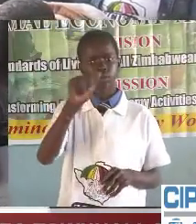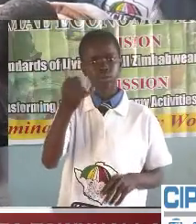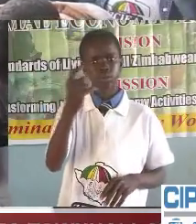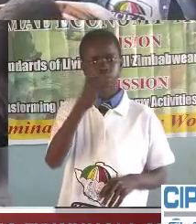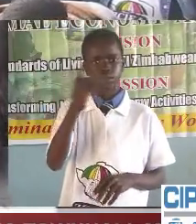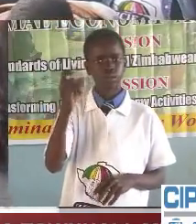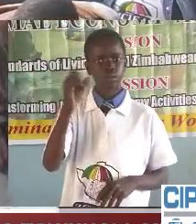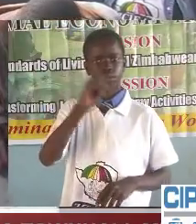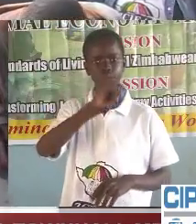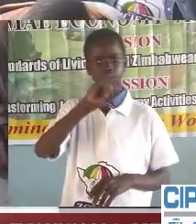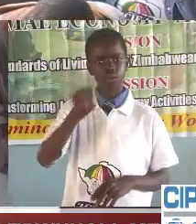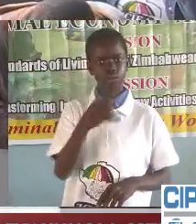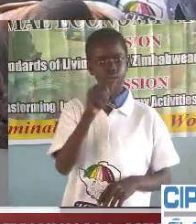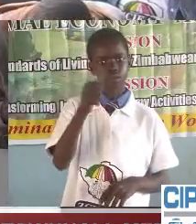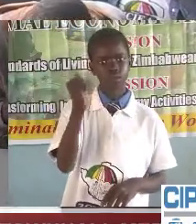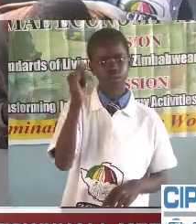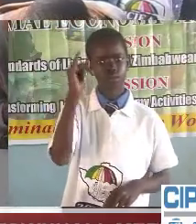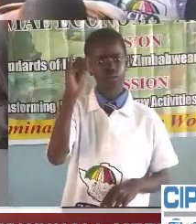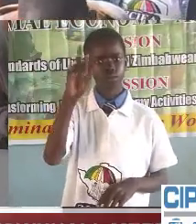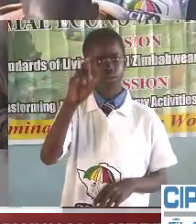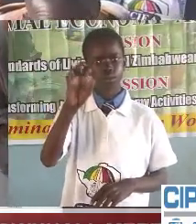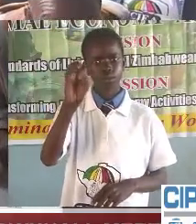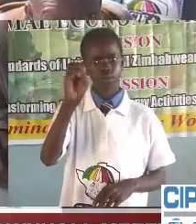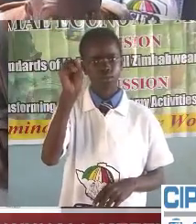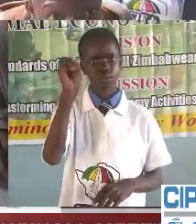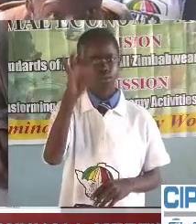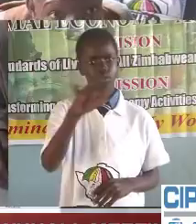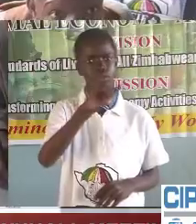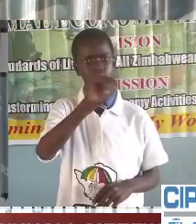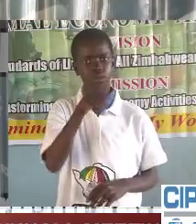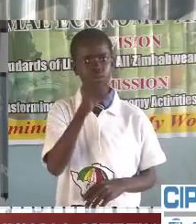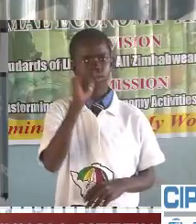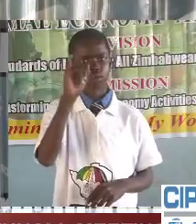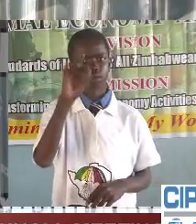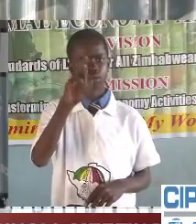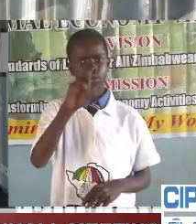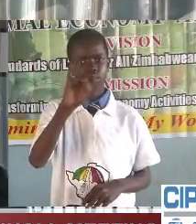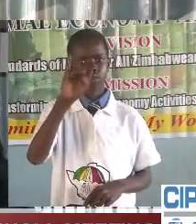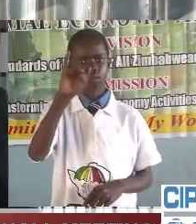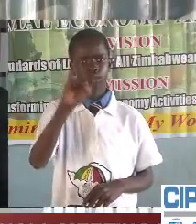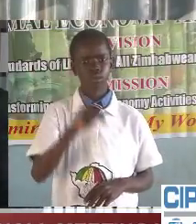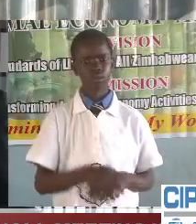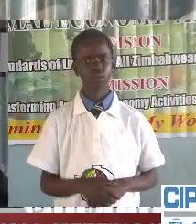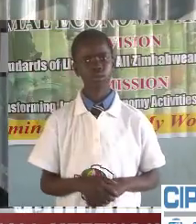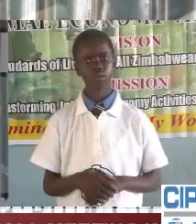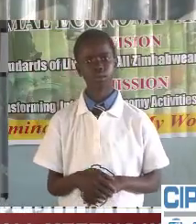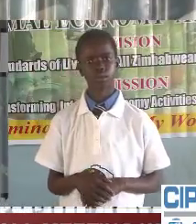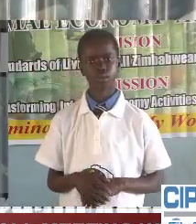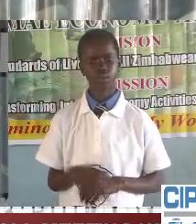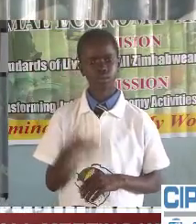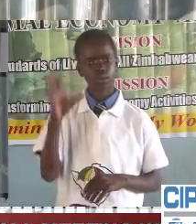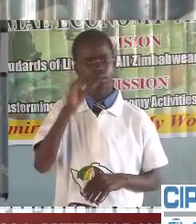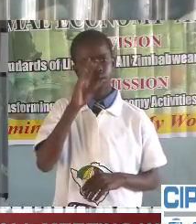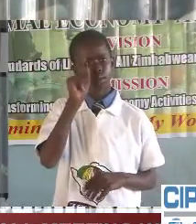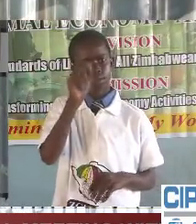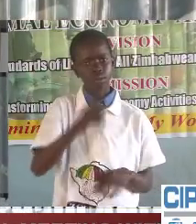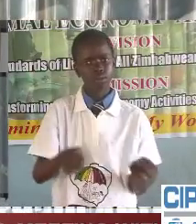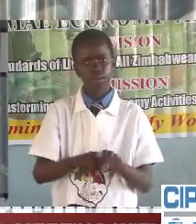pasina chiripo vanhu vari kutambura ivavo. Saka isusu